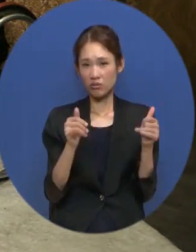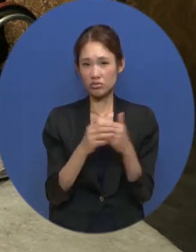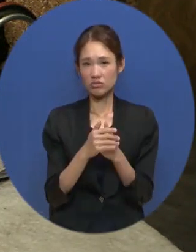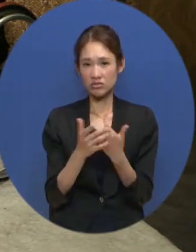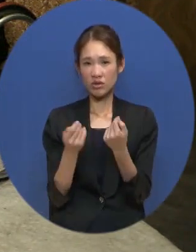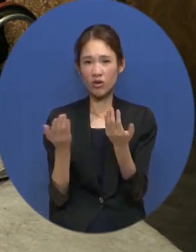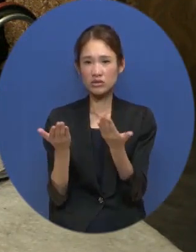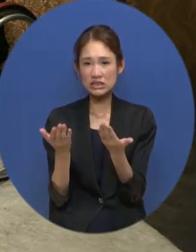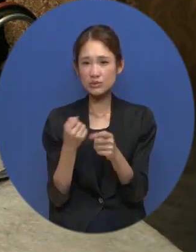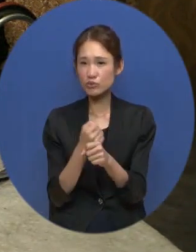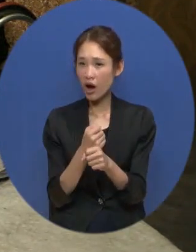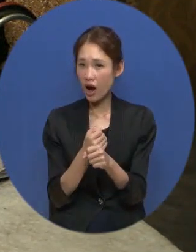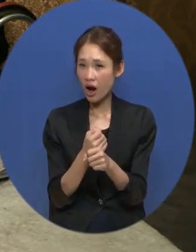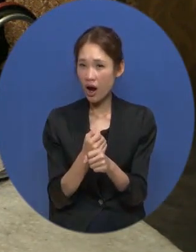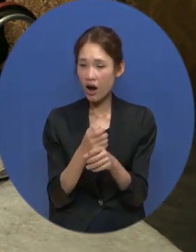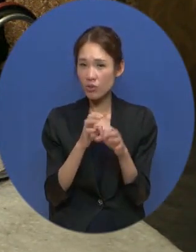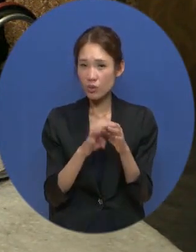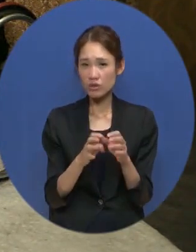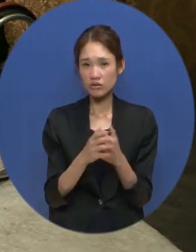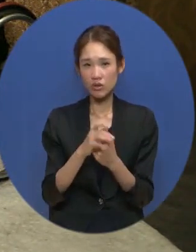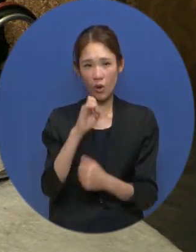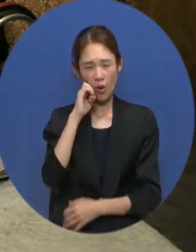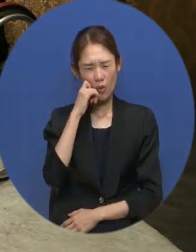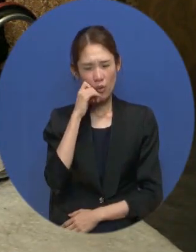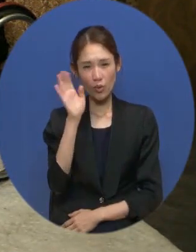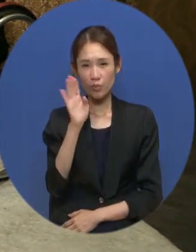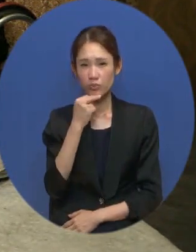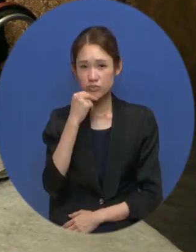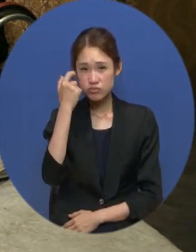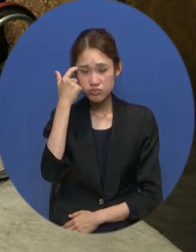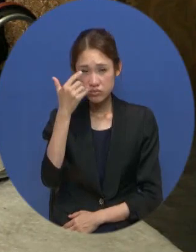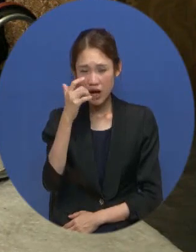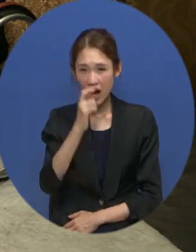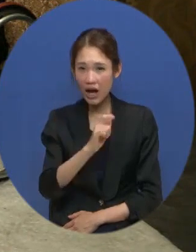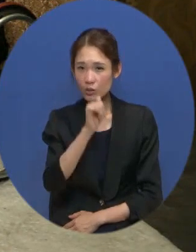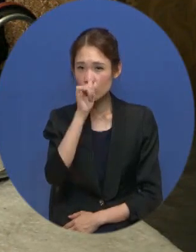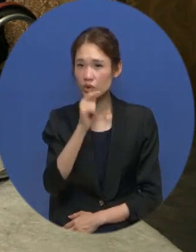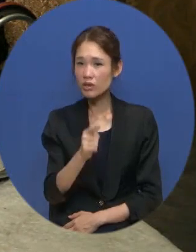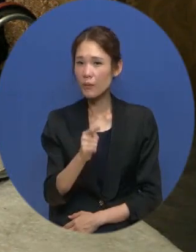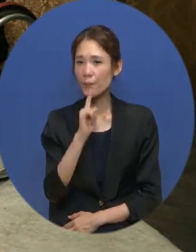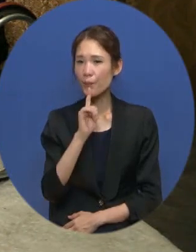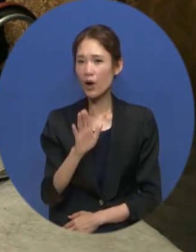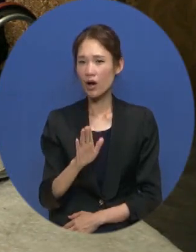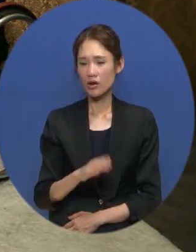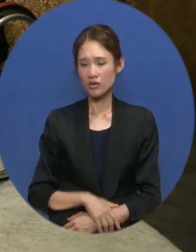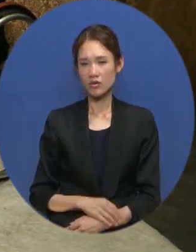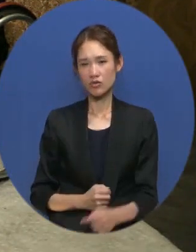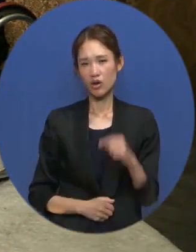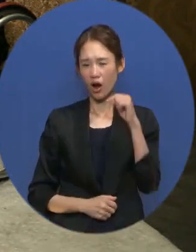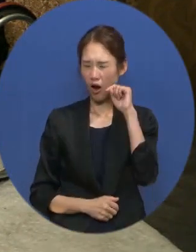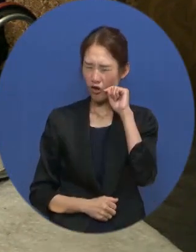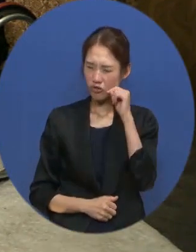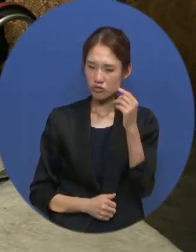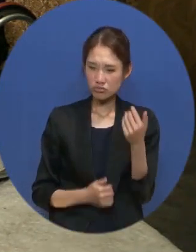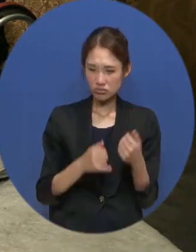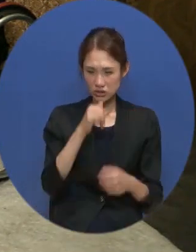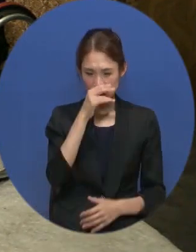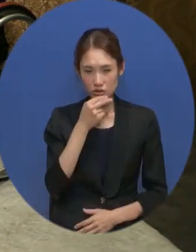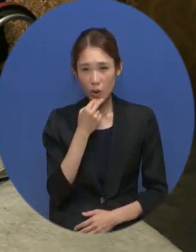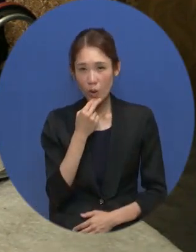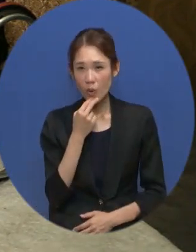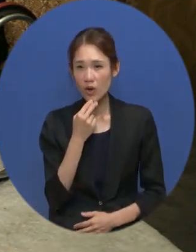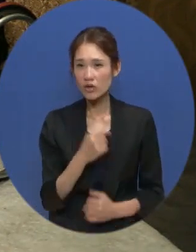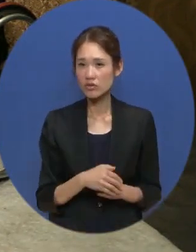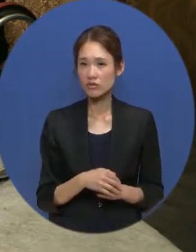이런 직무를 하는 데 있어서 그렇다면 어려운 점은 없나요? 이제 강점도 있겠지만 또 어려운 점은 따로 없는지 궁금합니다.